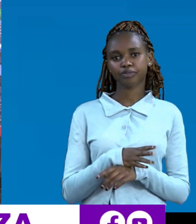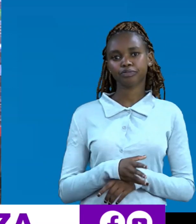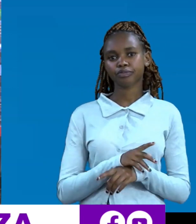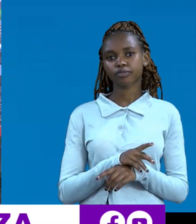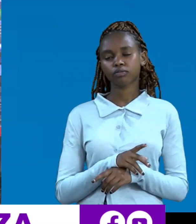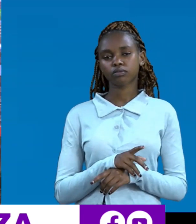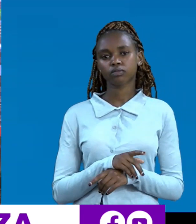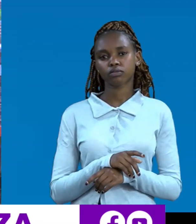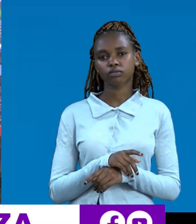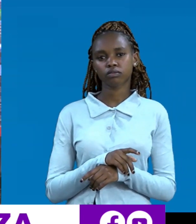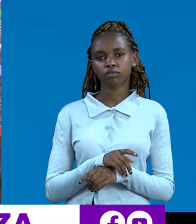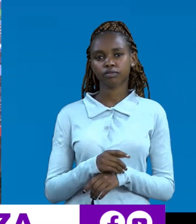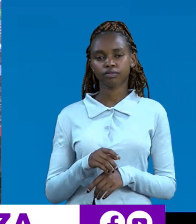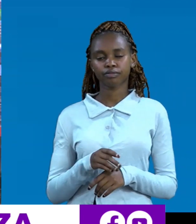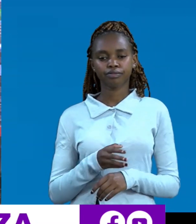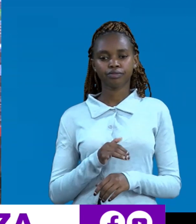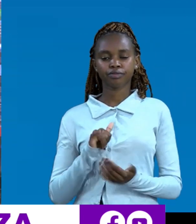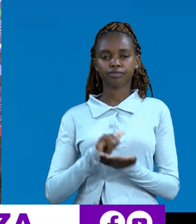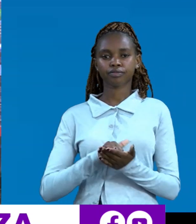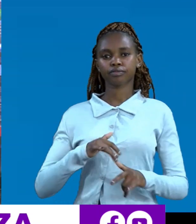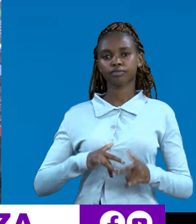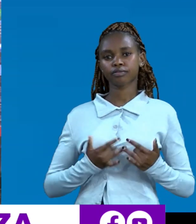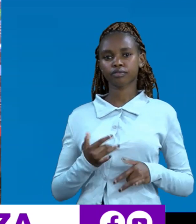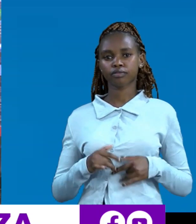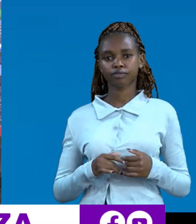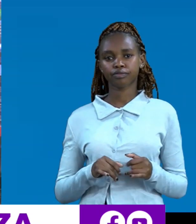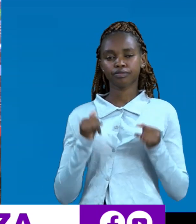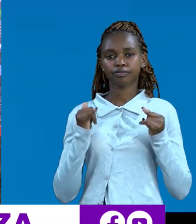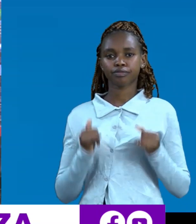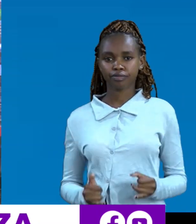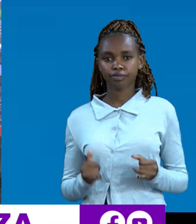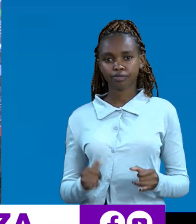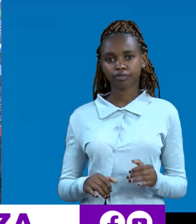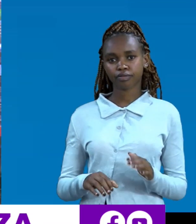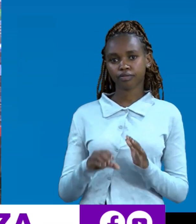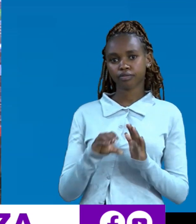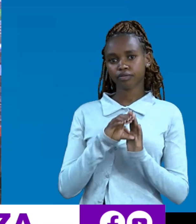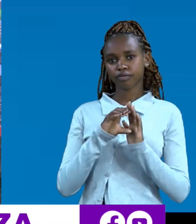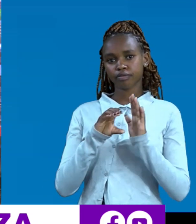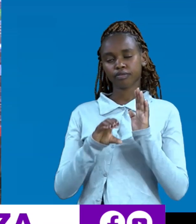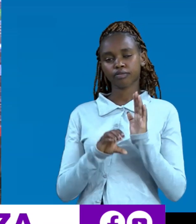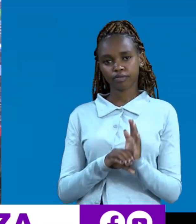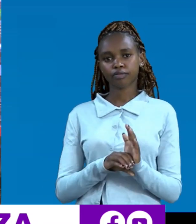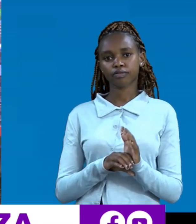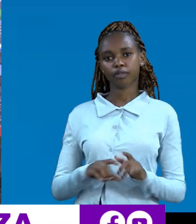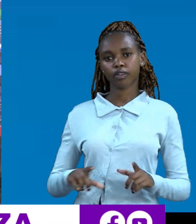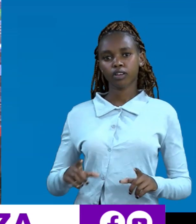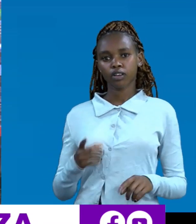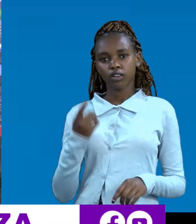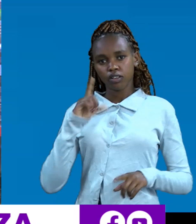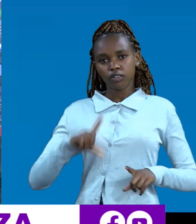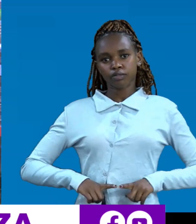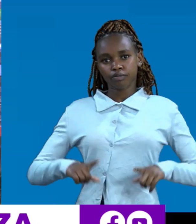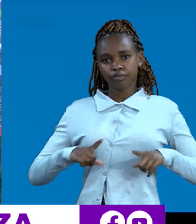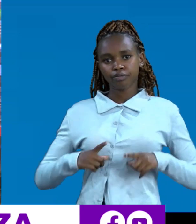I think so hii, kuna kale ka feeling, it's a new chapter umeanza, unaona. Kuna utawai, kuna hiyo utawai